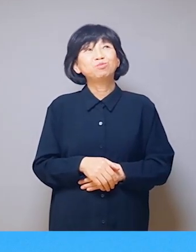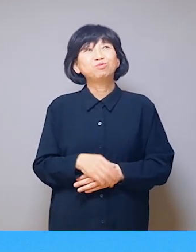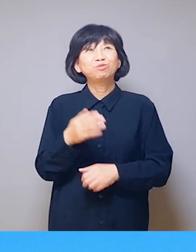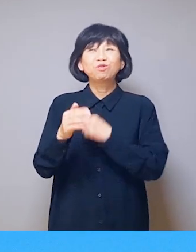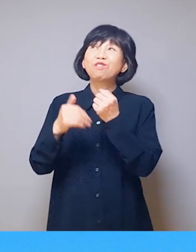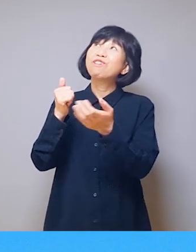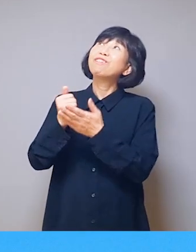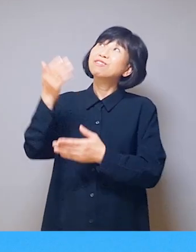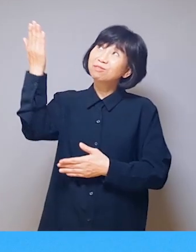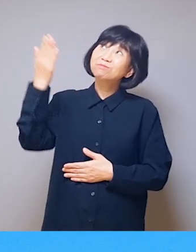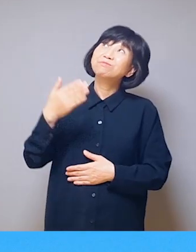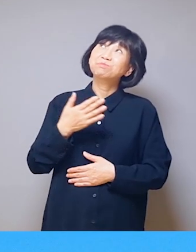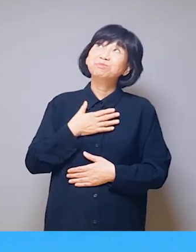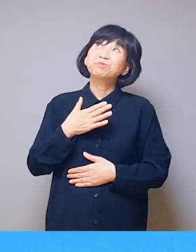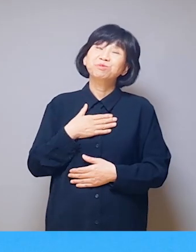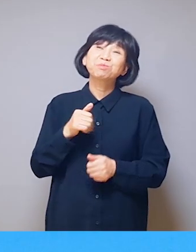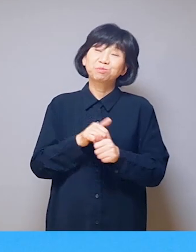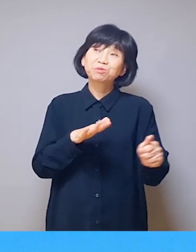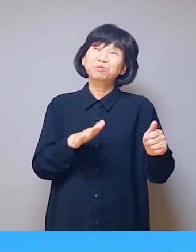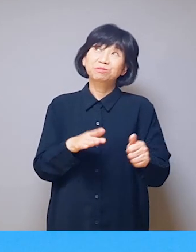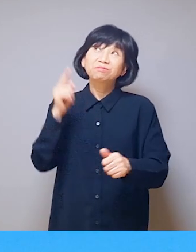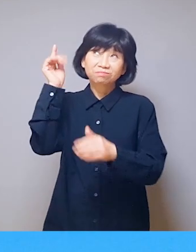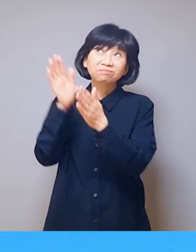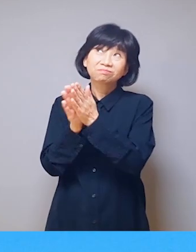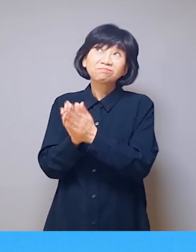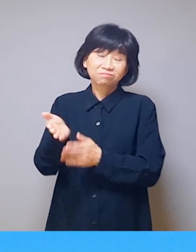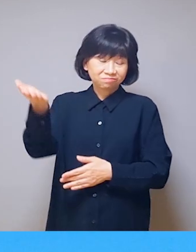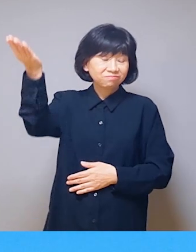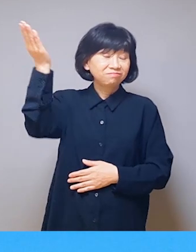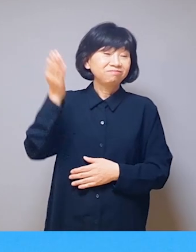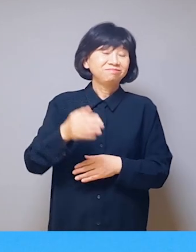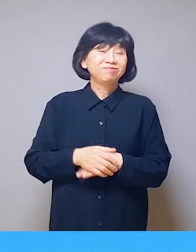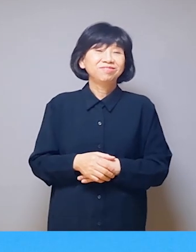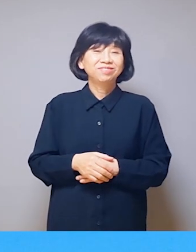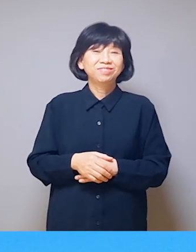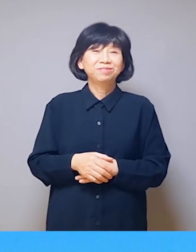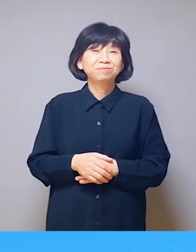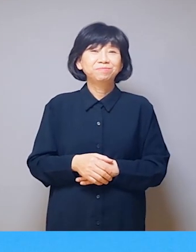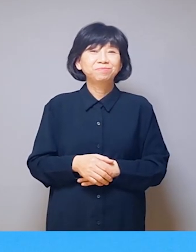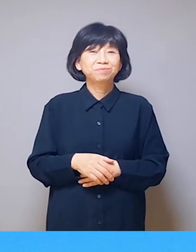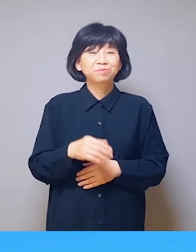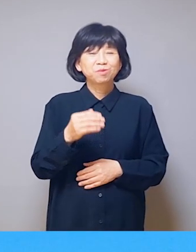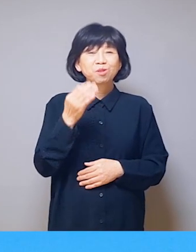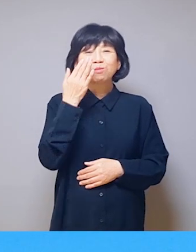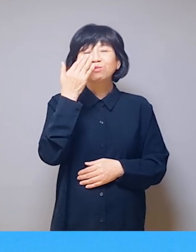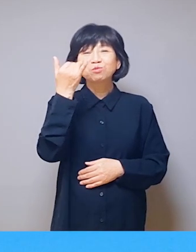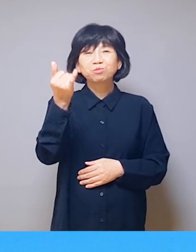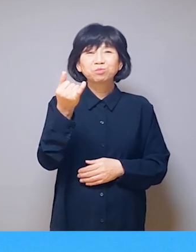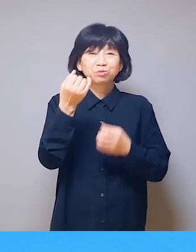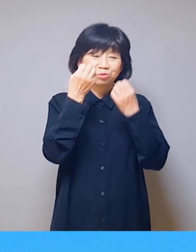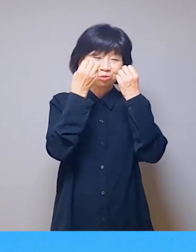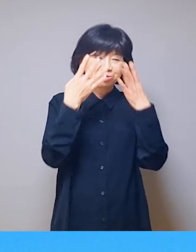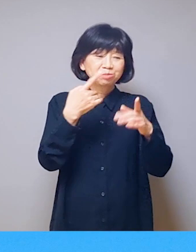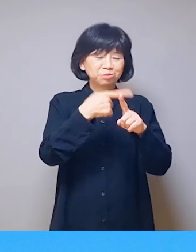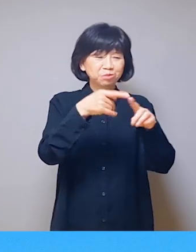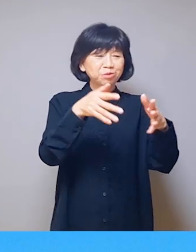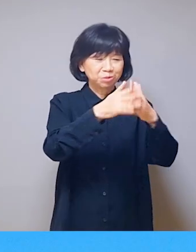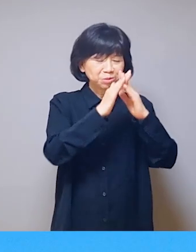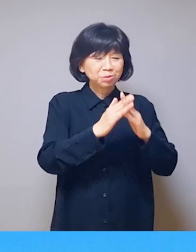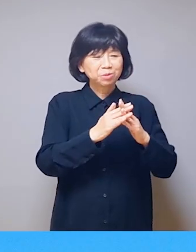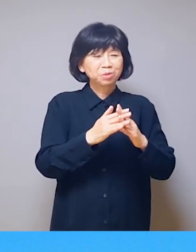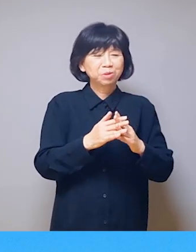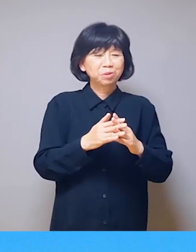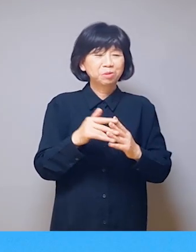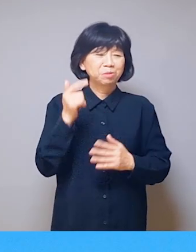뭐 선생님이 신학 가게 하셨으니까 알아서 하세요. 뭐 부모님 뭐 개척교회 하시는데 뭐 등록금 대줄 수도 없고